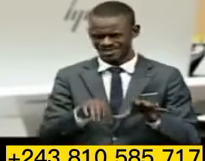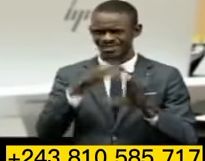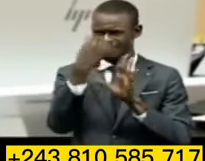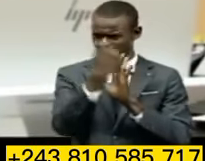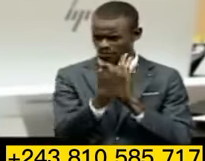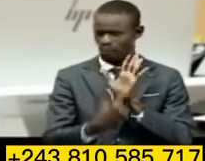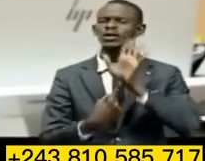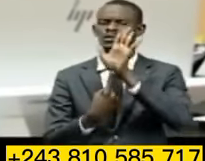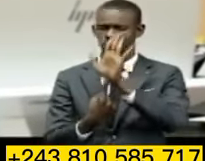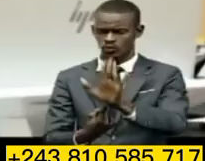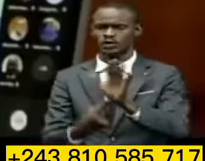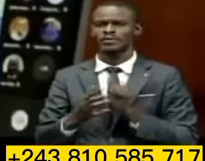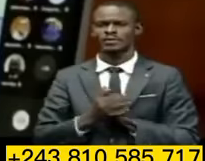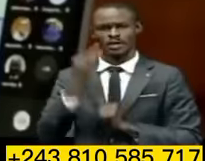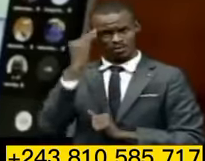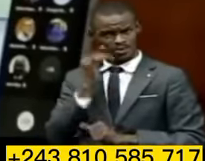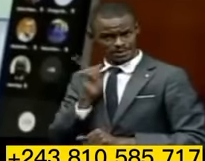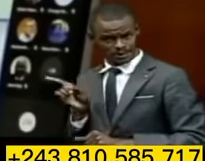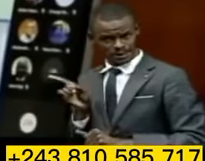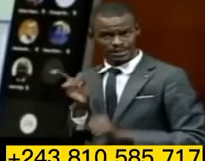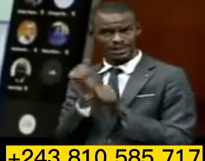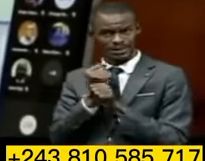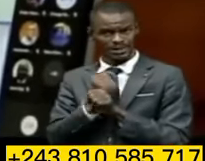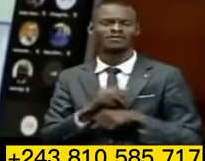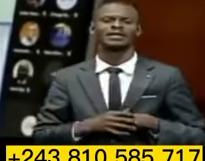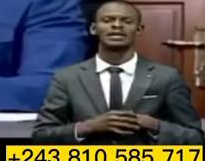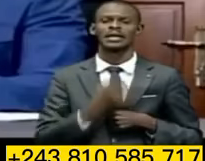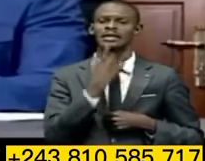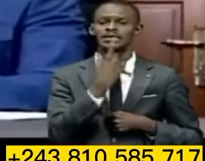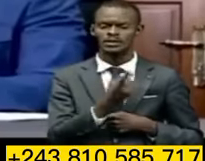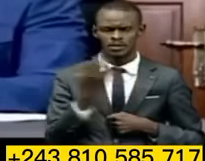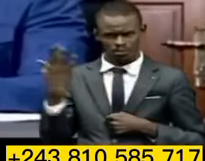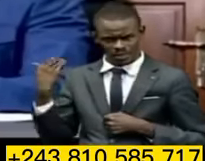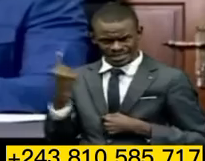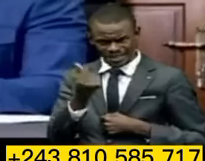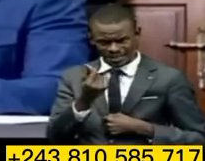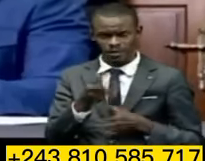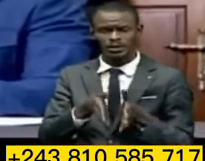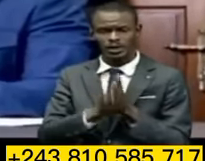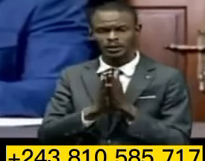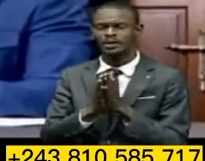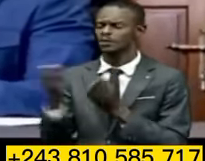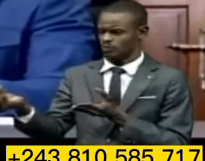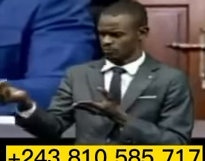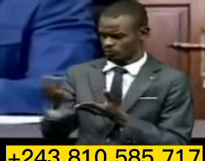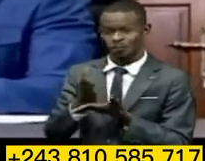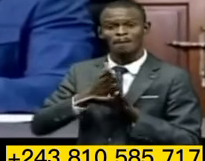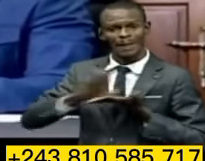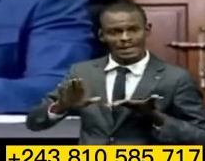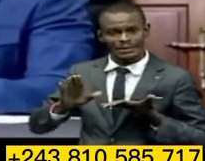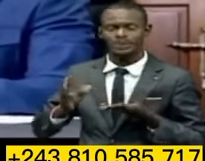d'Emploi, Travail et Prévoyance sociale a indiqué qu'un premier décaissement a été effectué et couvrira les activités de